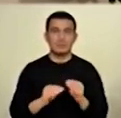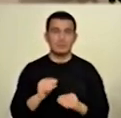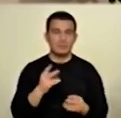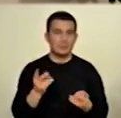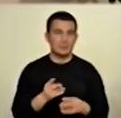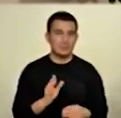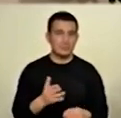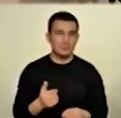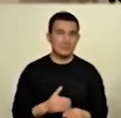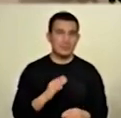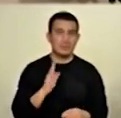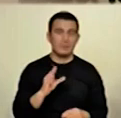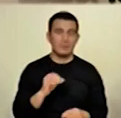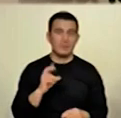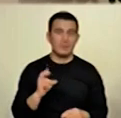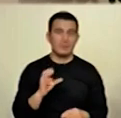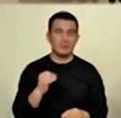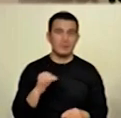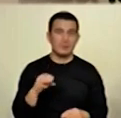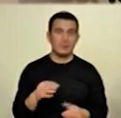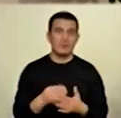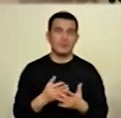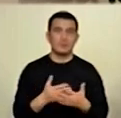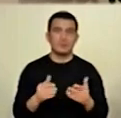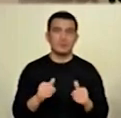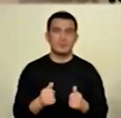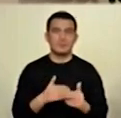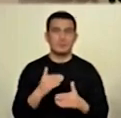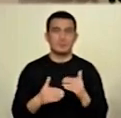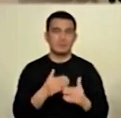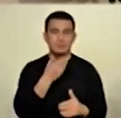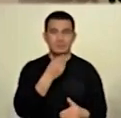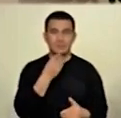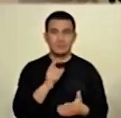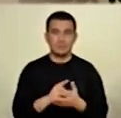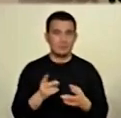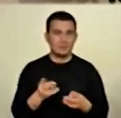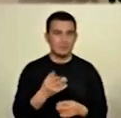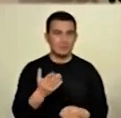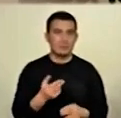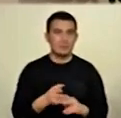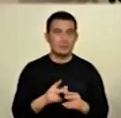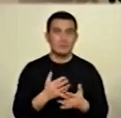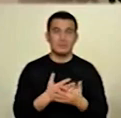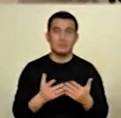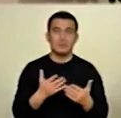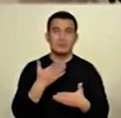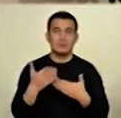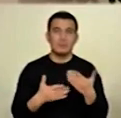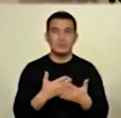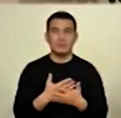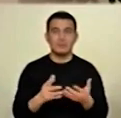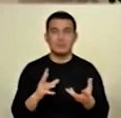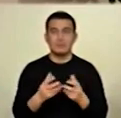o'quvchilar, veb saytimiz tarkibini shakllantirib boramiz. Undagi, demak, standart berilgan ma'lumotlarni tahrirlash